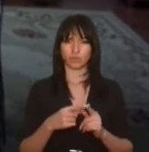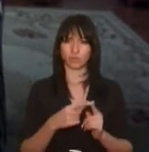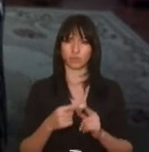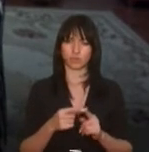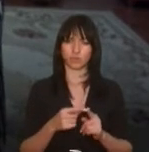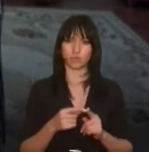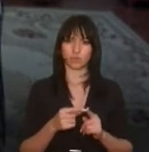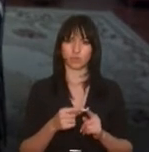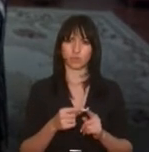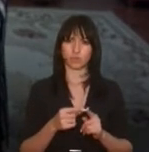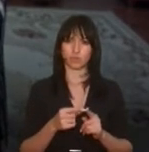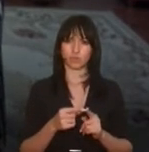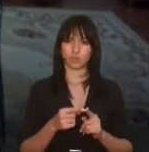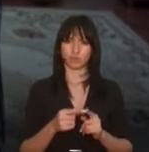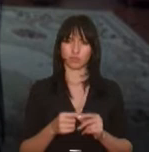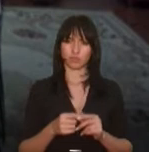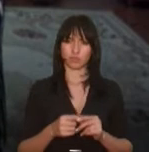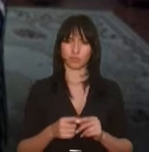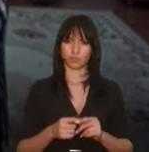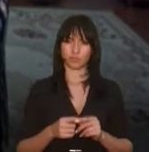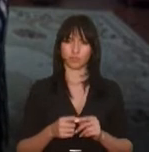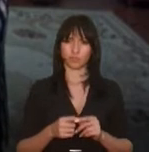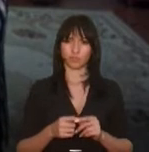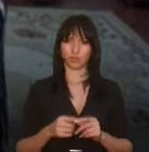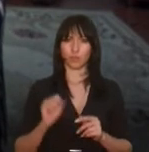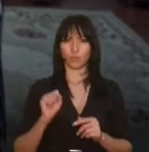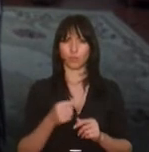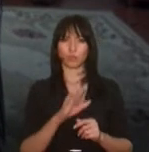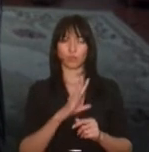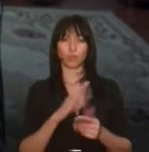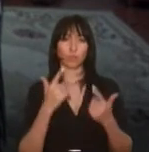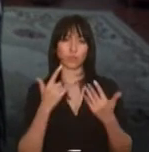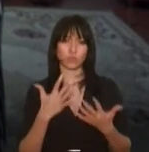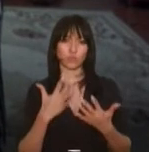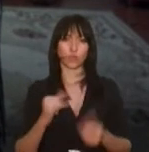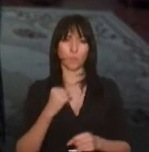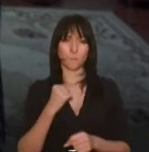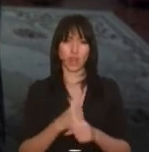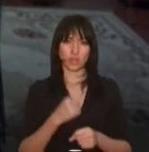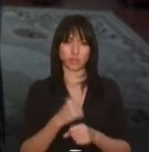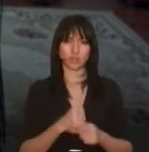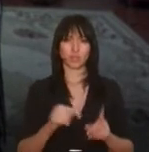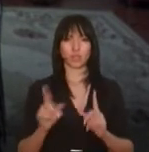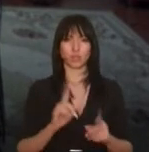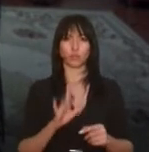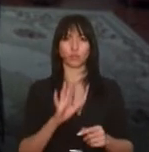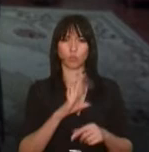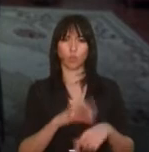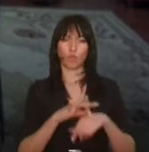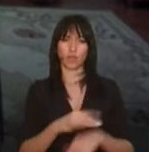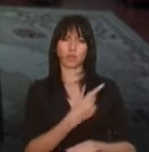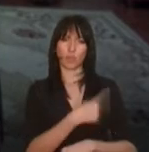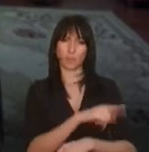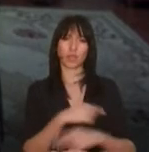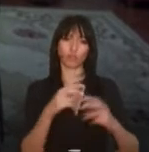в кінці серпня мучити себе, мучити свою дитину, мучити медичних працівників, що негайно провести медичне обстеження. Це